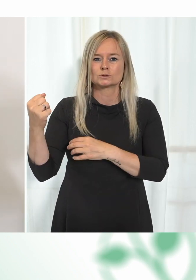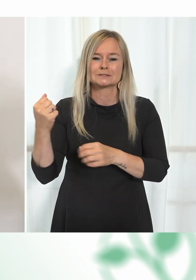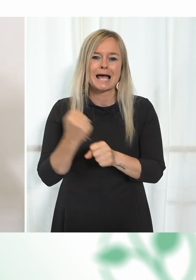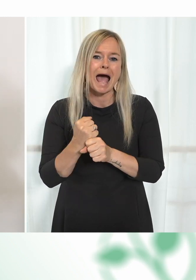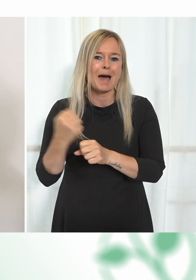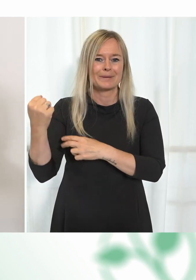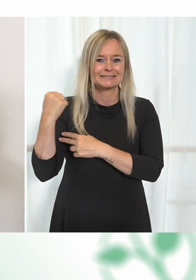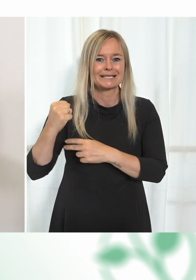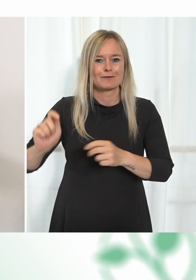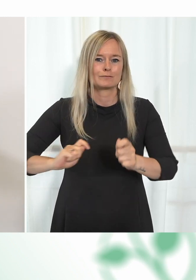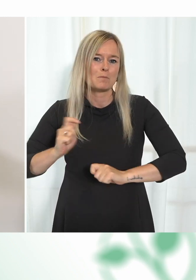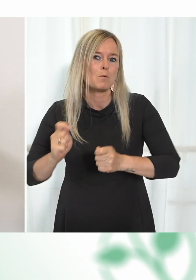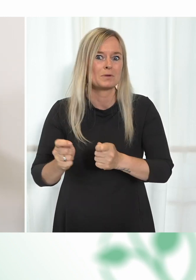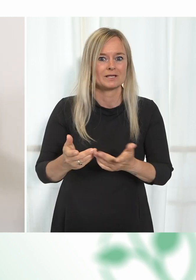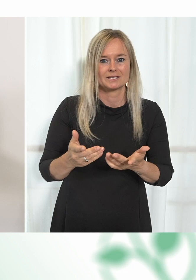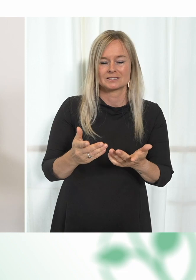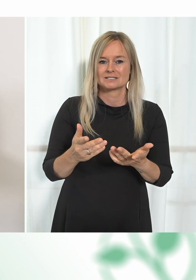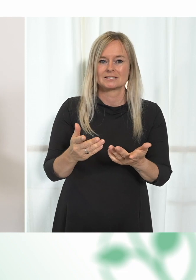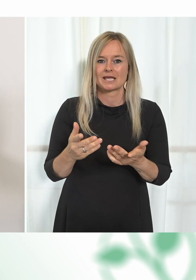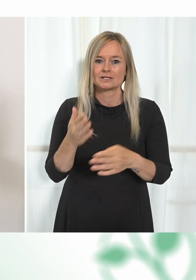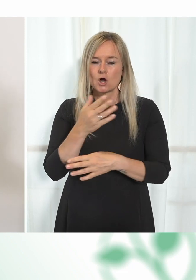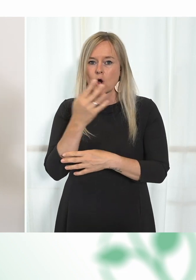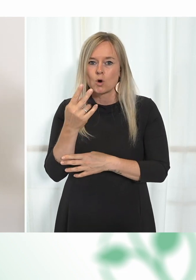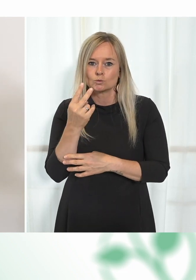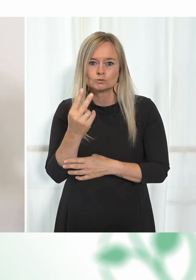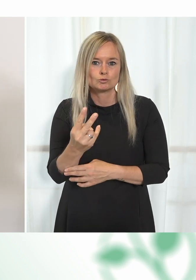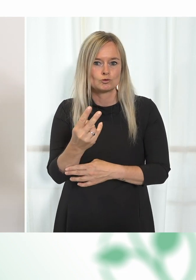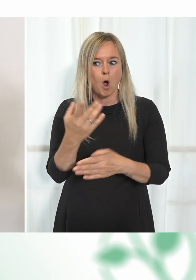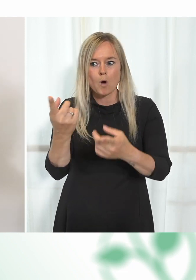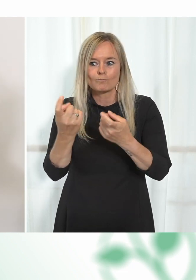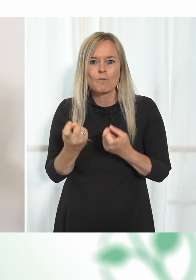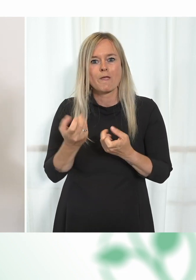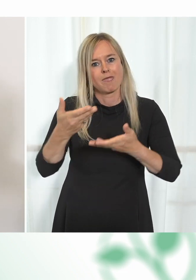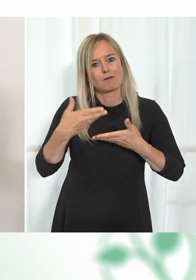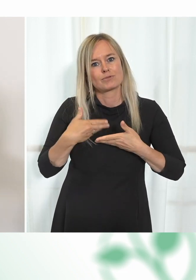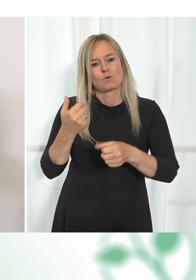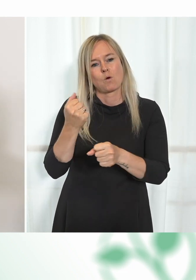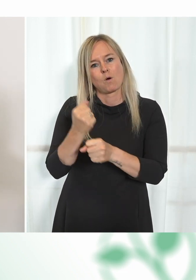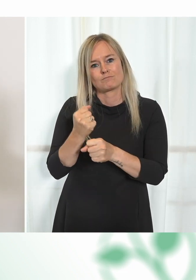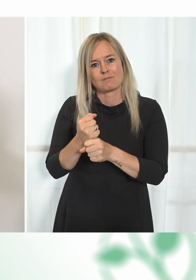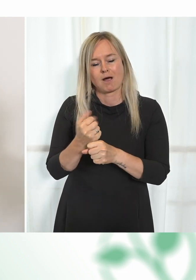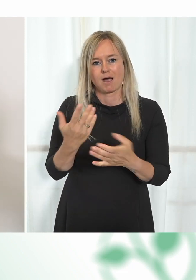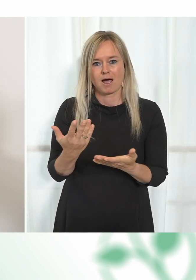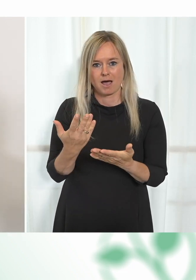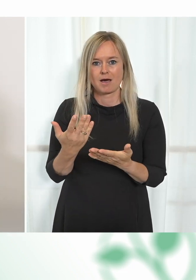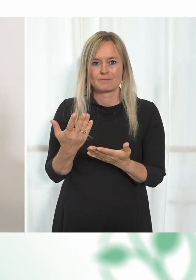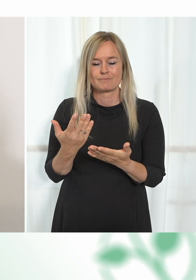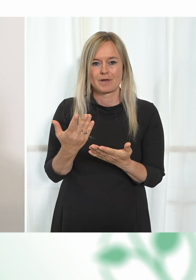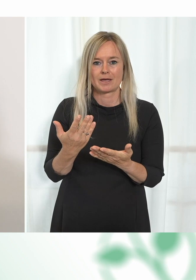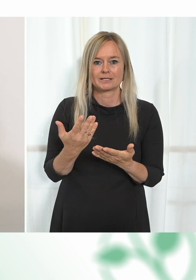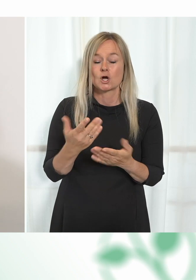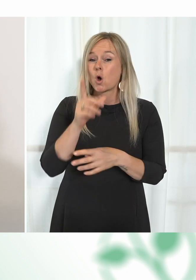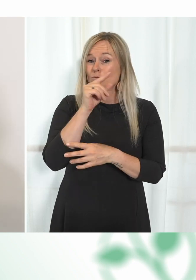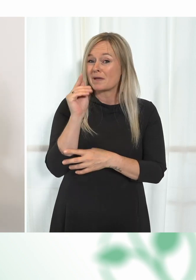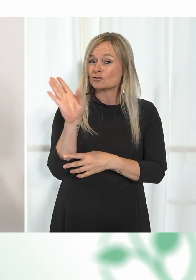zu heben, um hier diesem immer drängender werdenden Arbeits- und Fachkräftemangel zu begegnen. Und Menschen mit